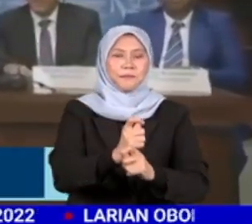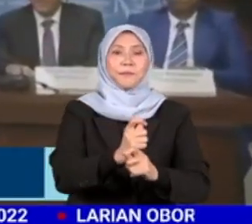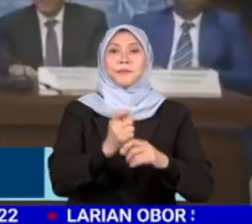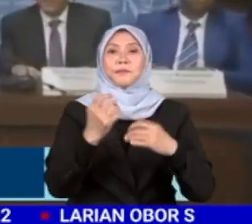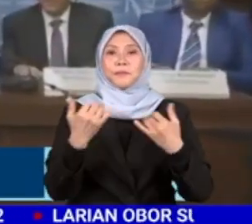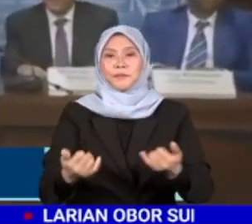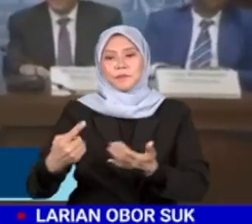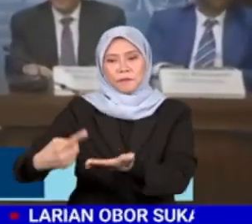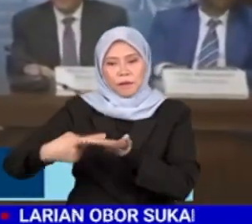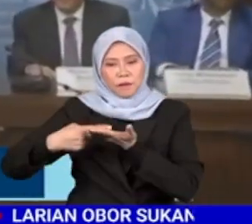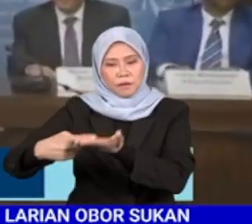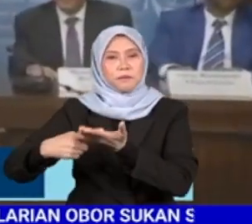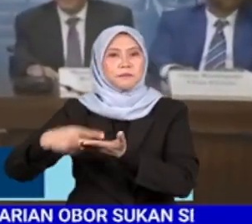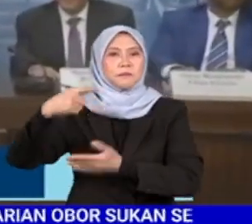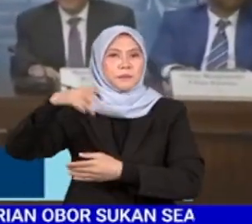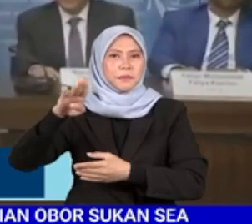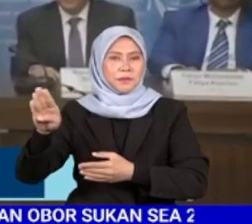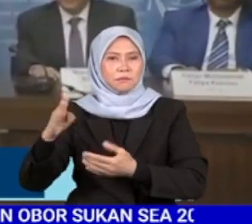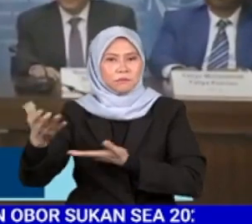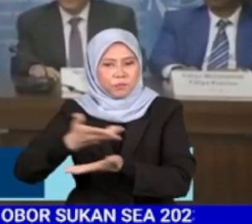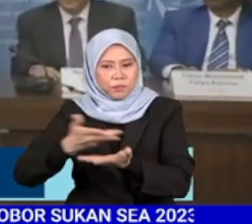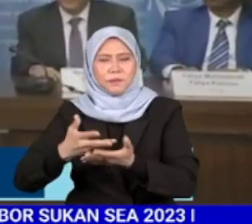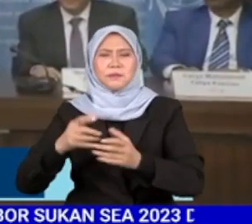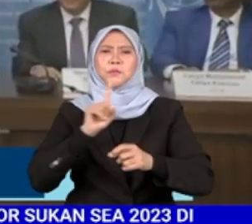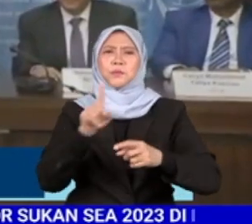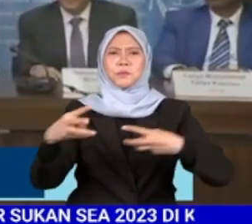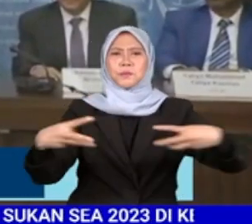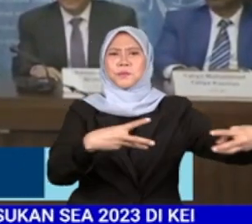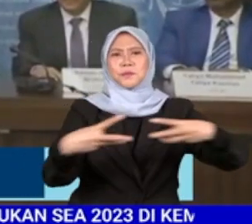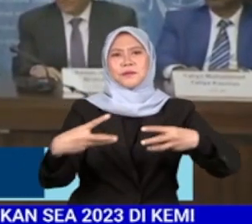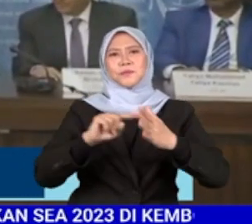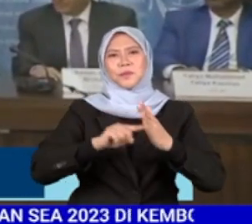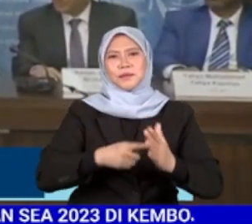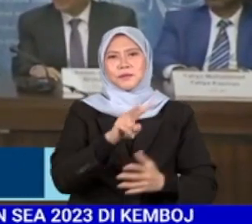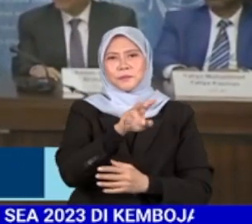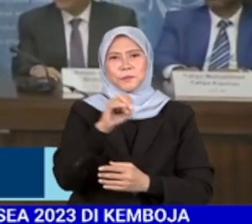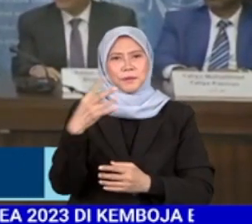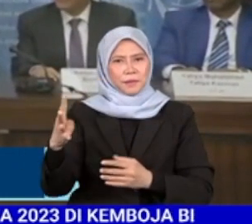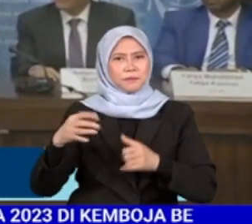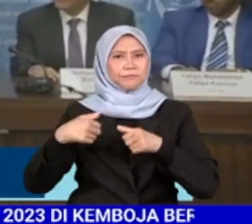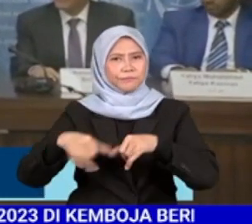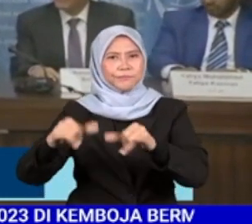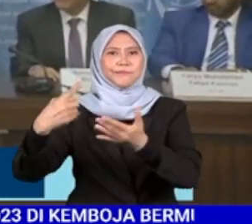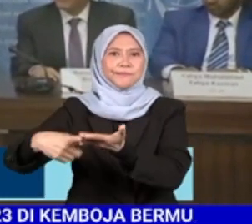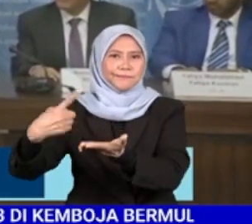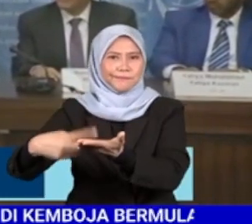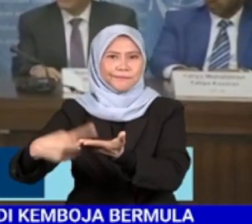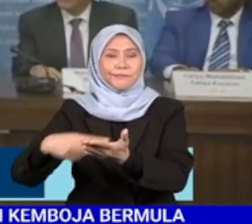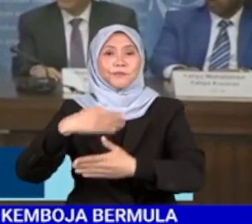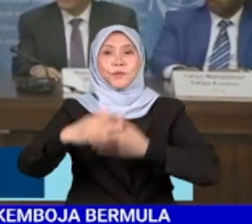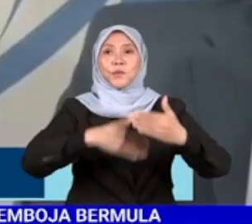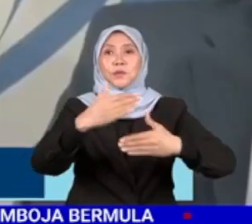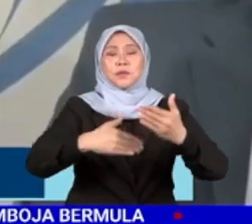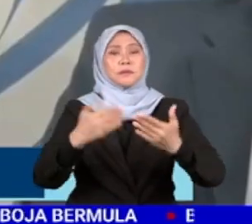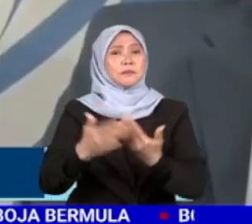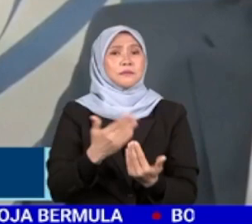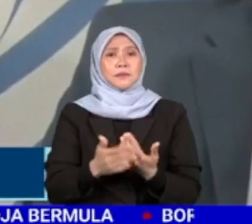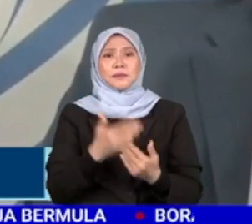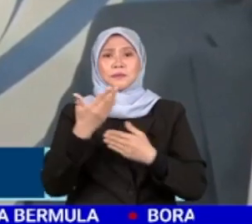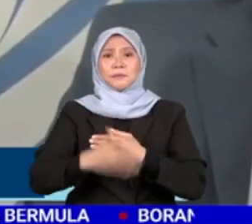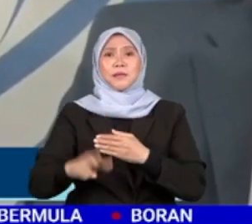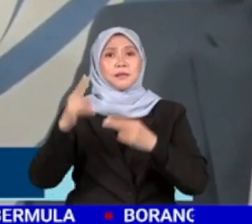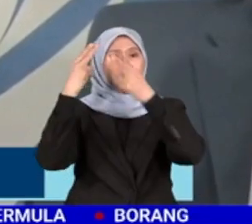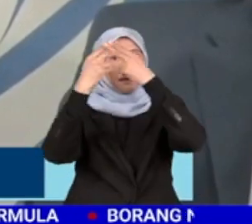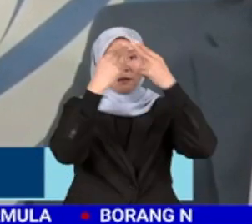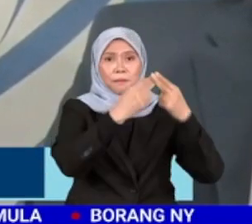menaja rundingan damai menggesa kedua-dua pihak yang berperang sejak 2014 meneruskan perbincangan. Proses dipermudah selepas